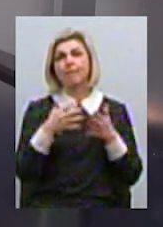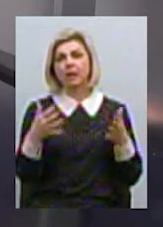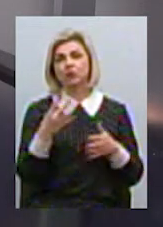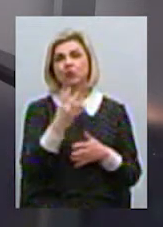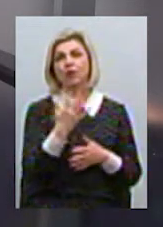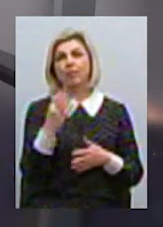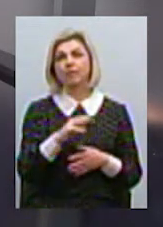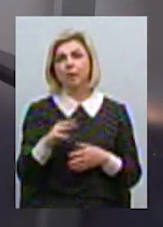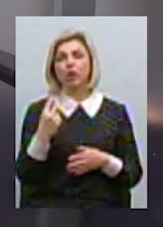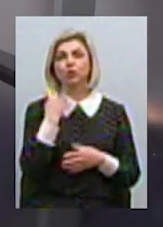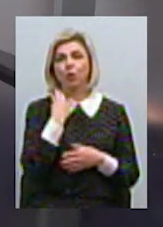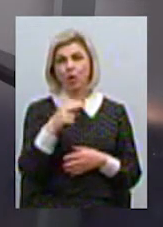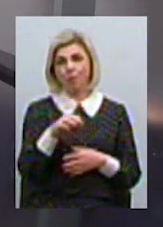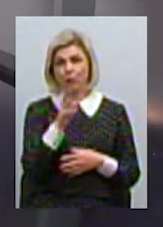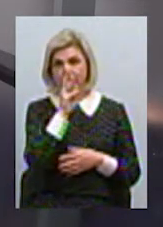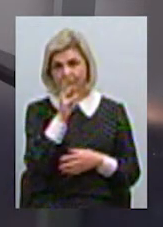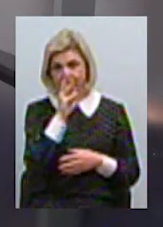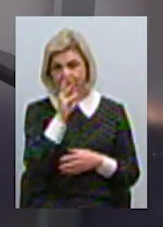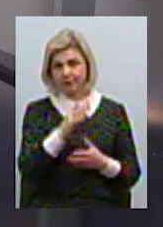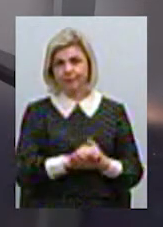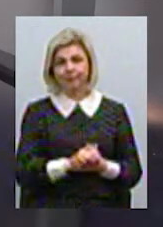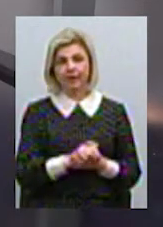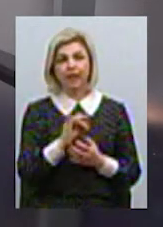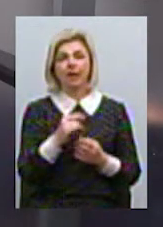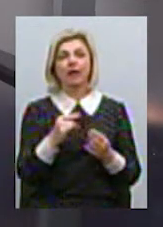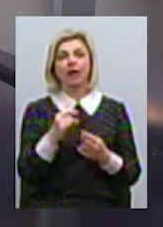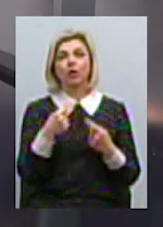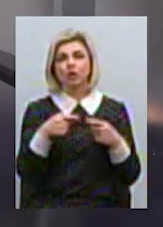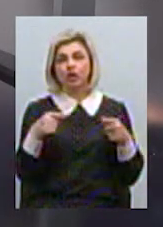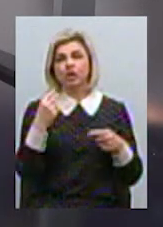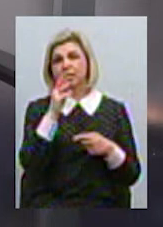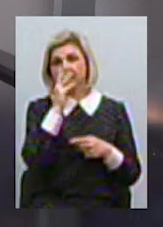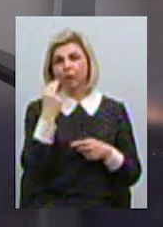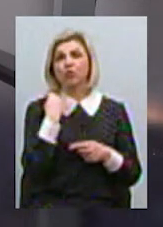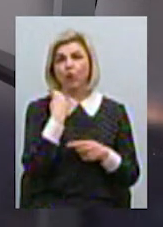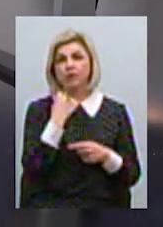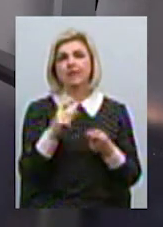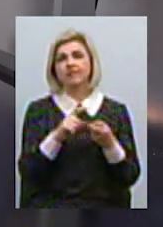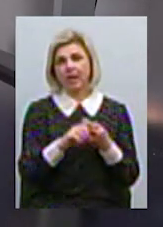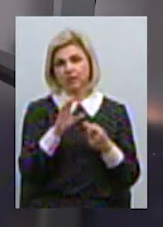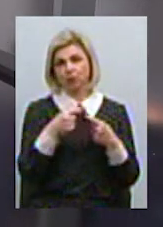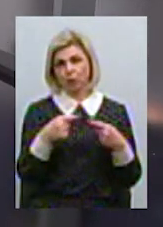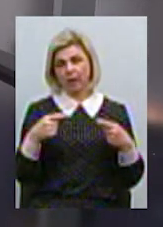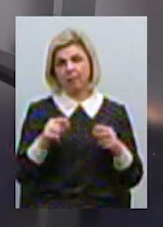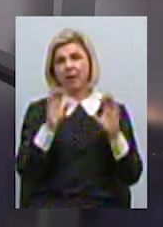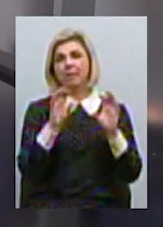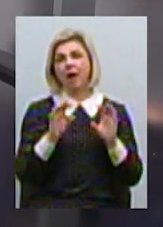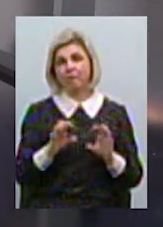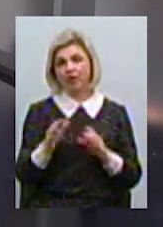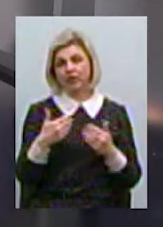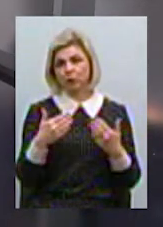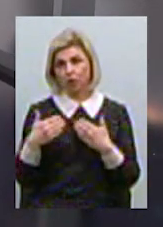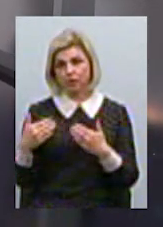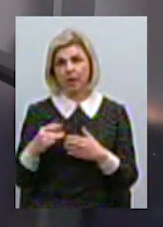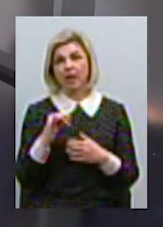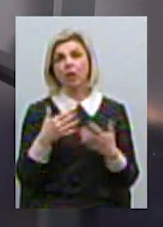мільйонів заборгованості по заробітній платі і інших заборгованості, пов'язаних з трудовими правовідносинами. Ми констатуємо, що сьогодні